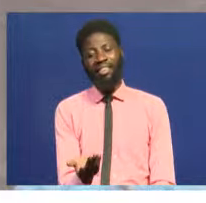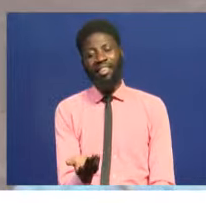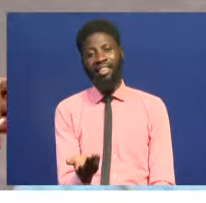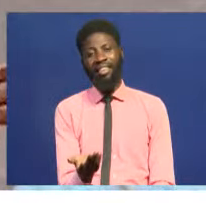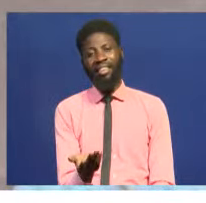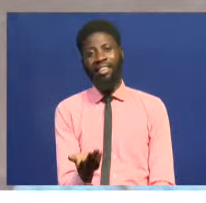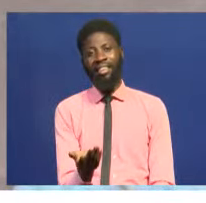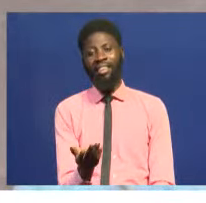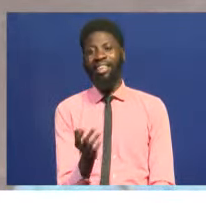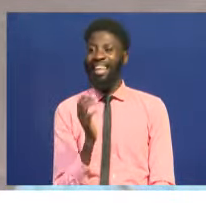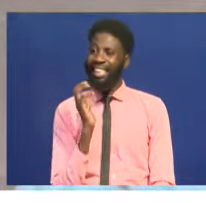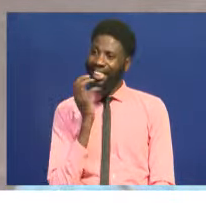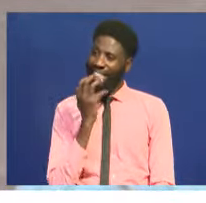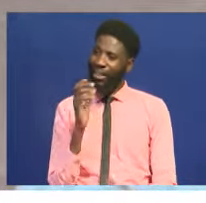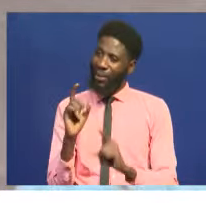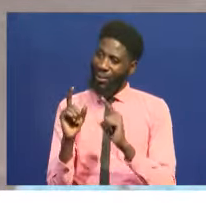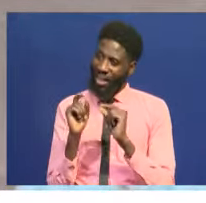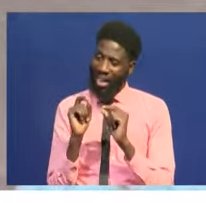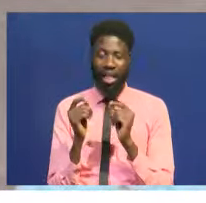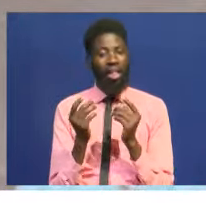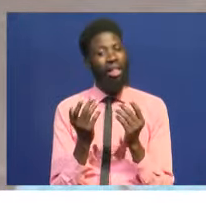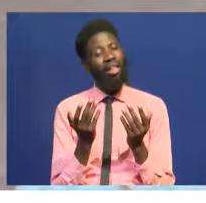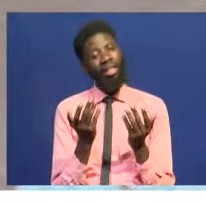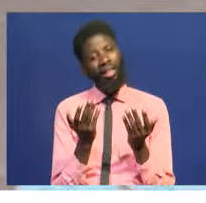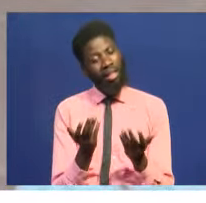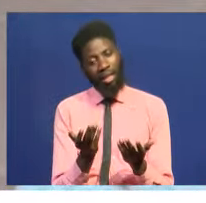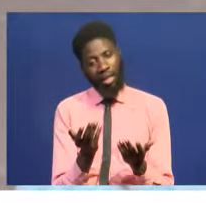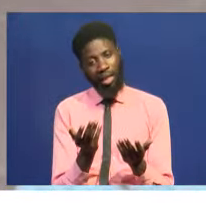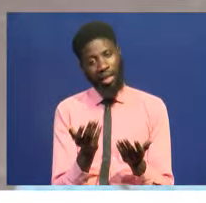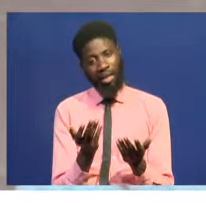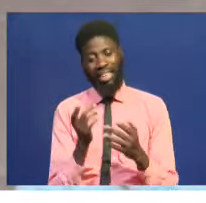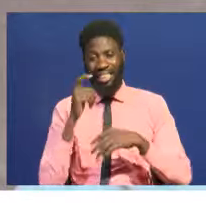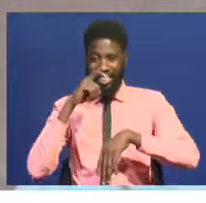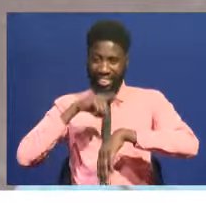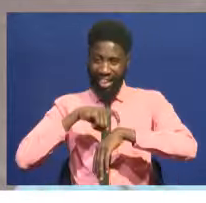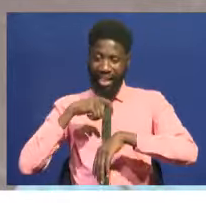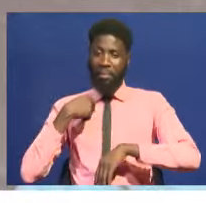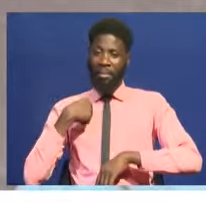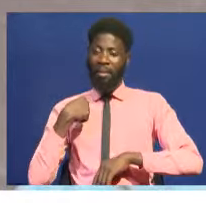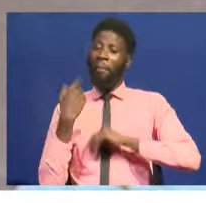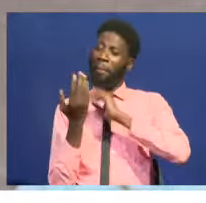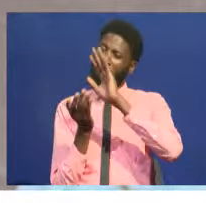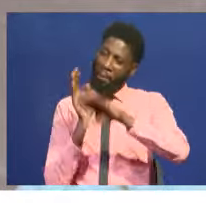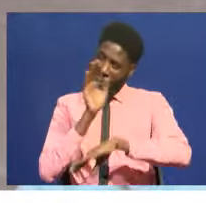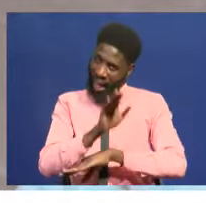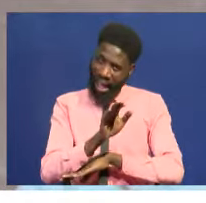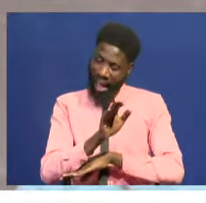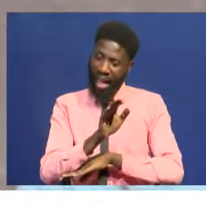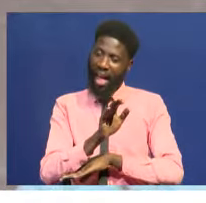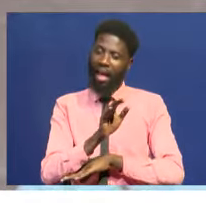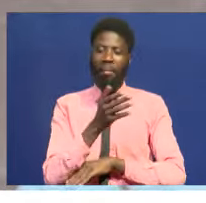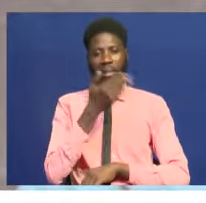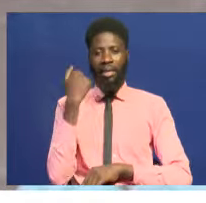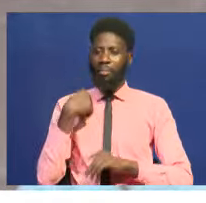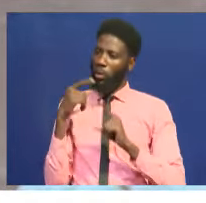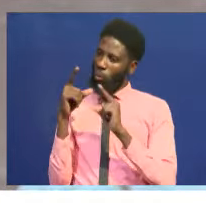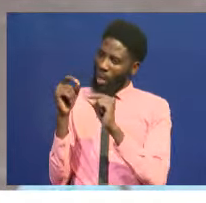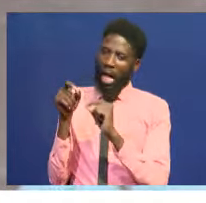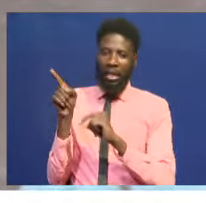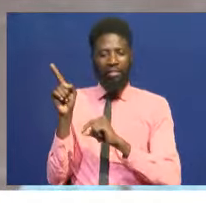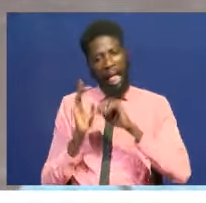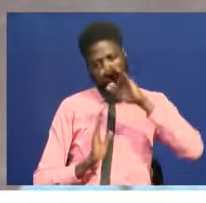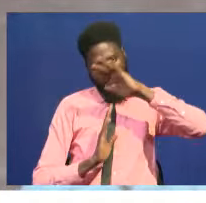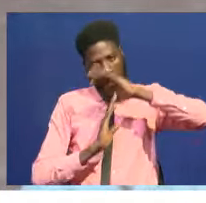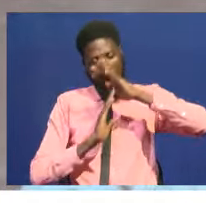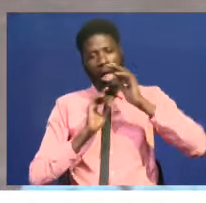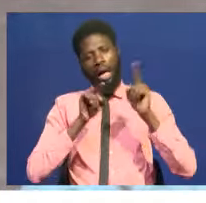Hata huyu Rigiji ameniambia siku ile nakuja tena hapa nimwambie ndio asikuje. Anasema